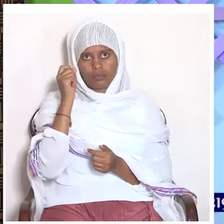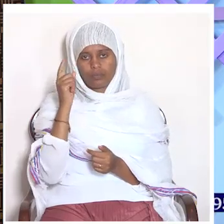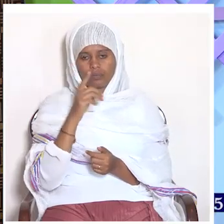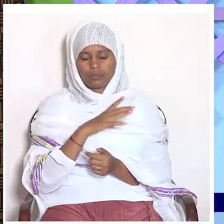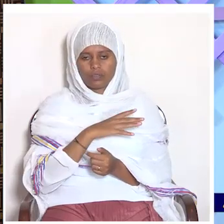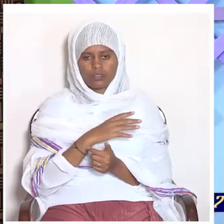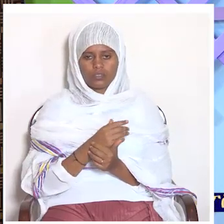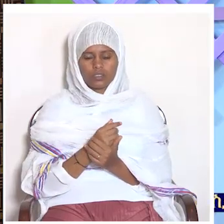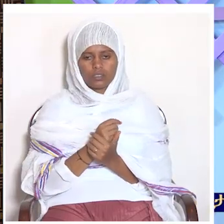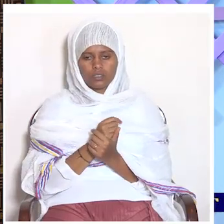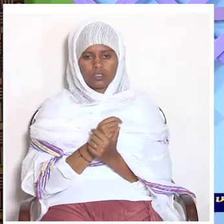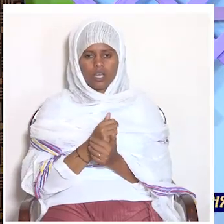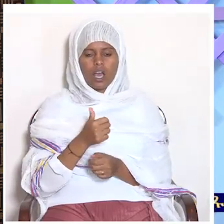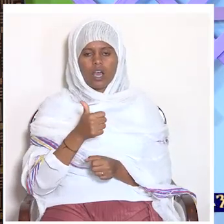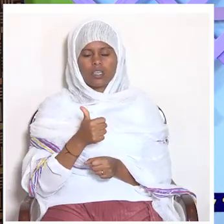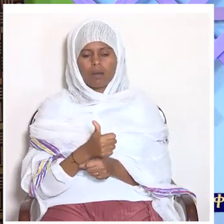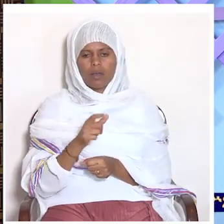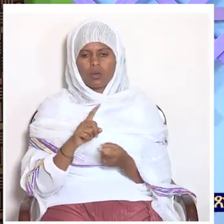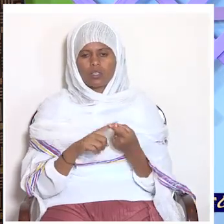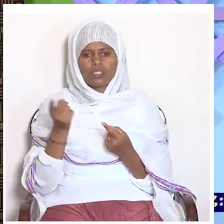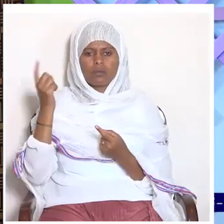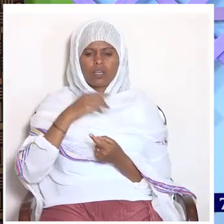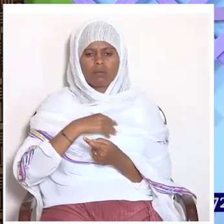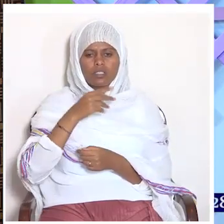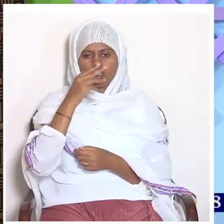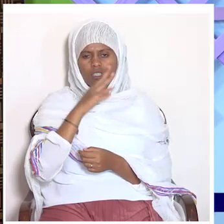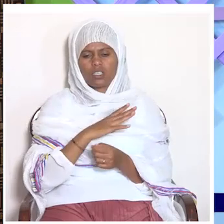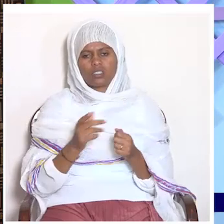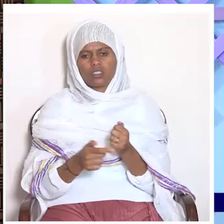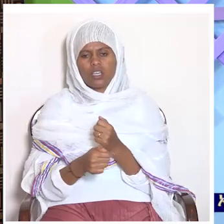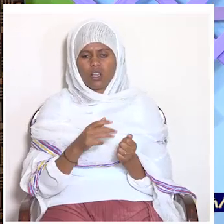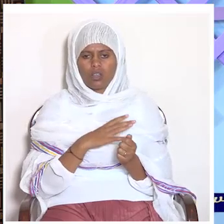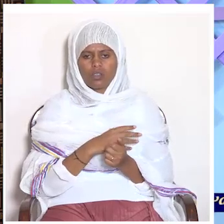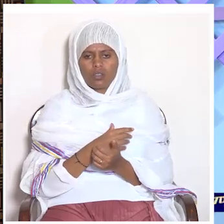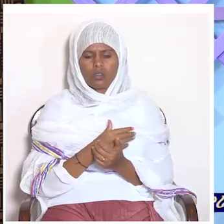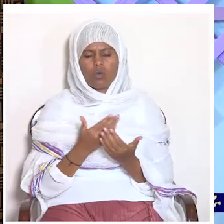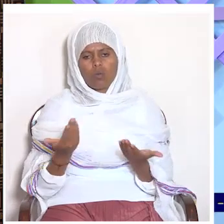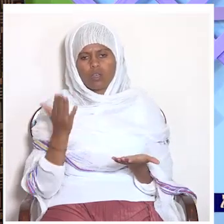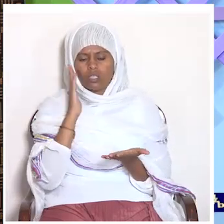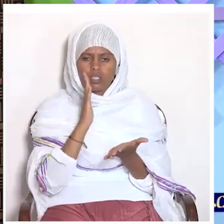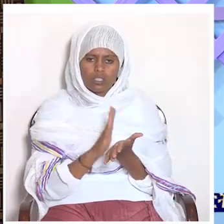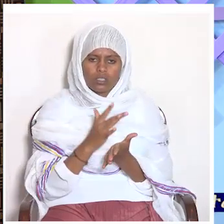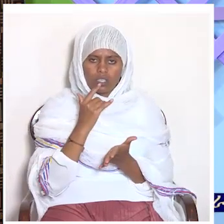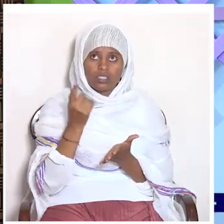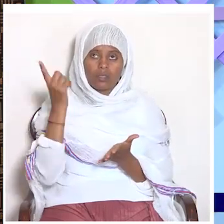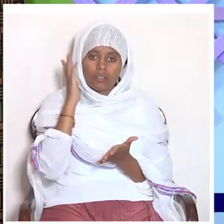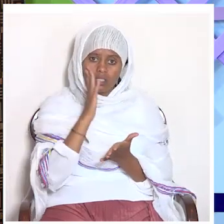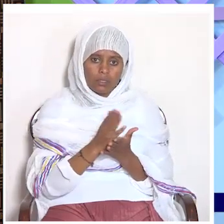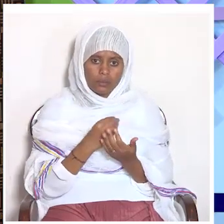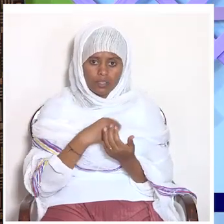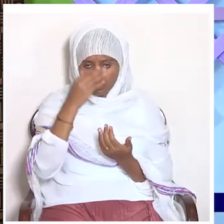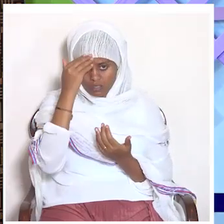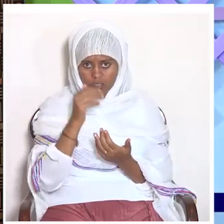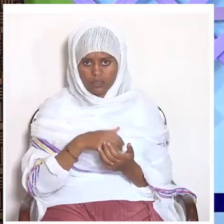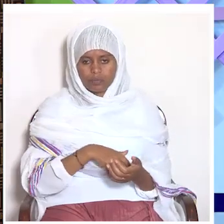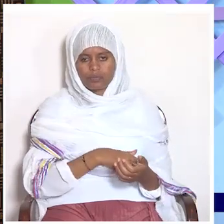ትዝ ስለ ድበላ ድማ እንታ ኣዳም ሓወይ እግዚኣብሔር ኣምላኽ በዲልና ቐፂዕና እወ እሞ ይቕረ እንተበልናዮ ኸ ይቕረ